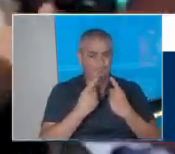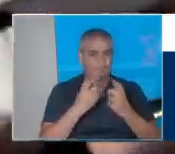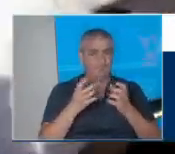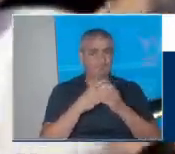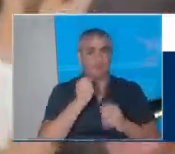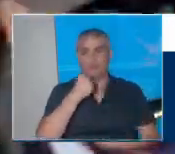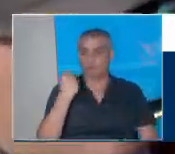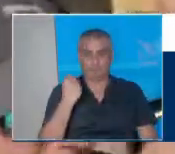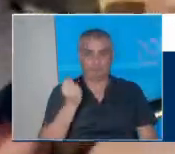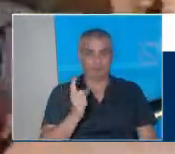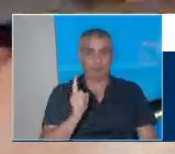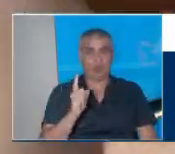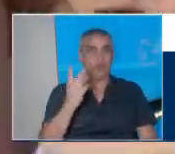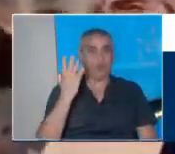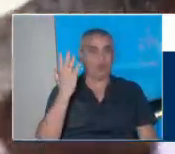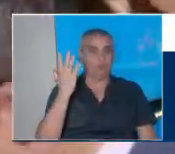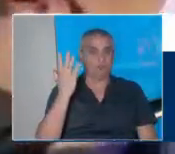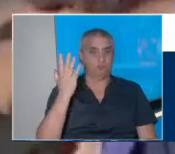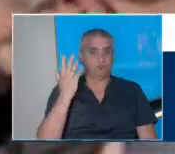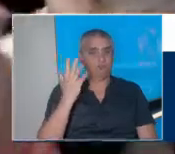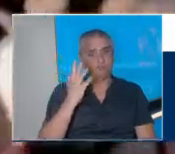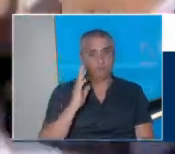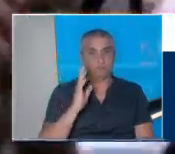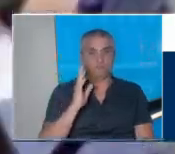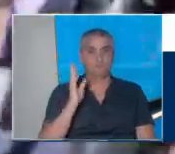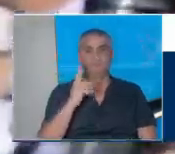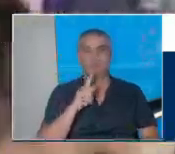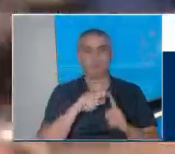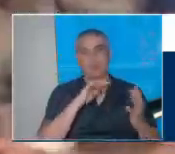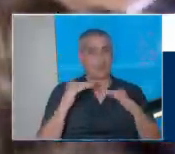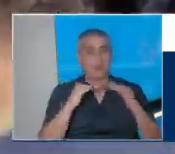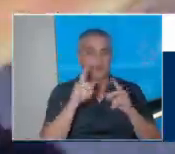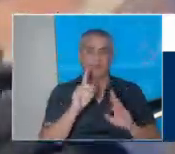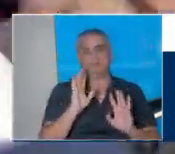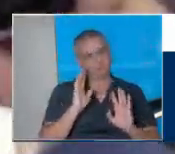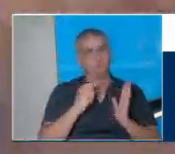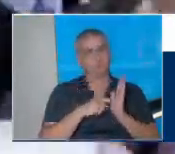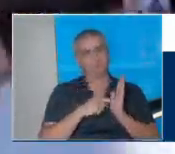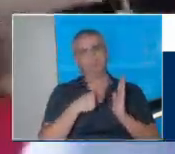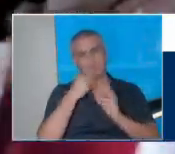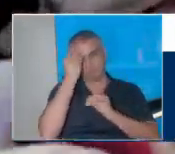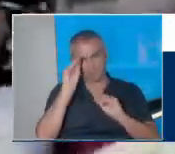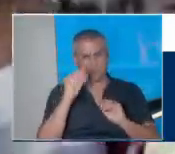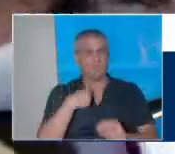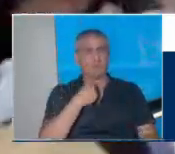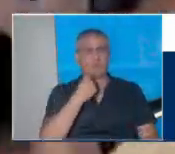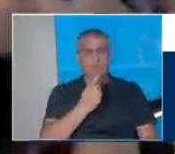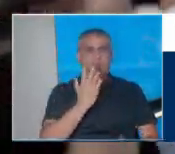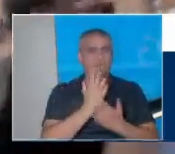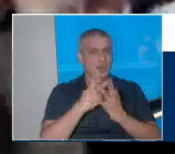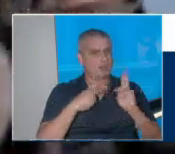בגוש הימין לא... בוא נגיד ככה, הירי בנגמש לא כמו מה שאתם חושבים, אז הנה, בגלל זה אני מוציא הודעה, ואני אומר שנפגשתי